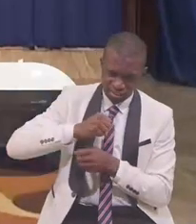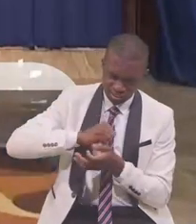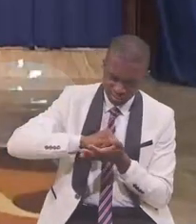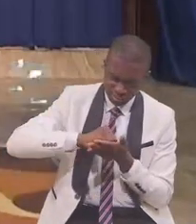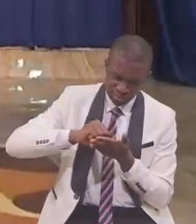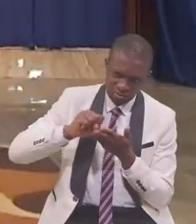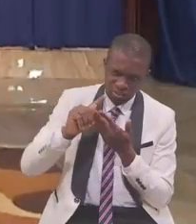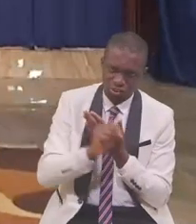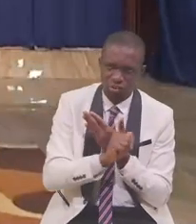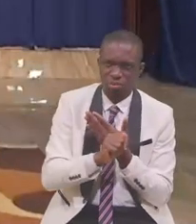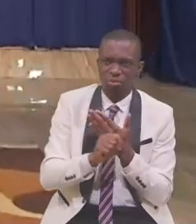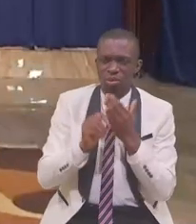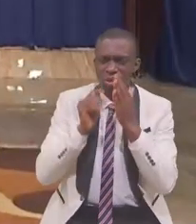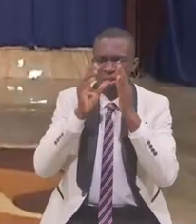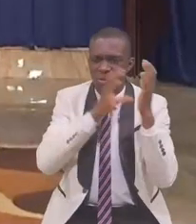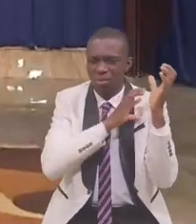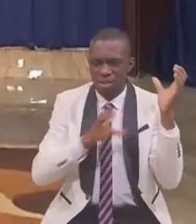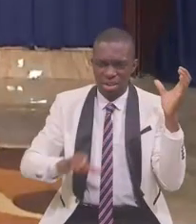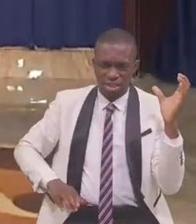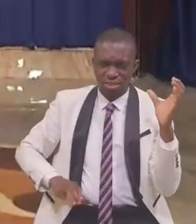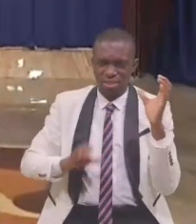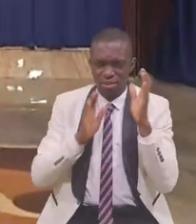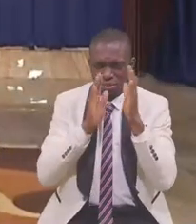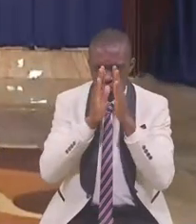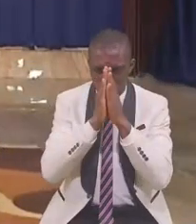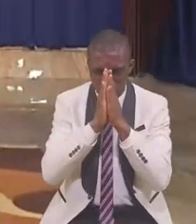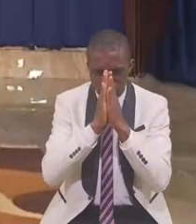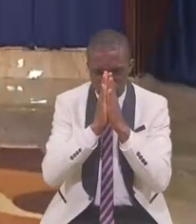sanctification ». L'intercession de Christ pour notre